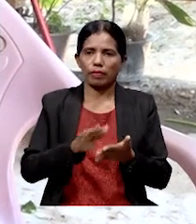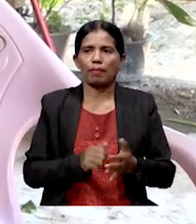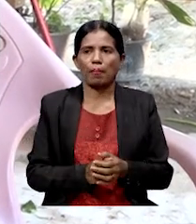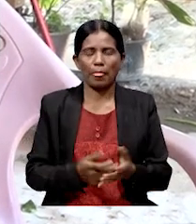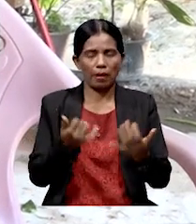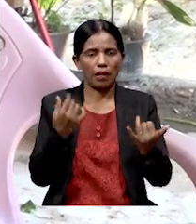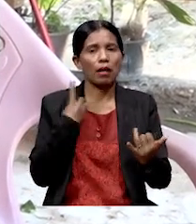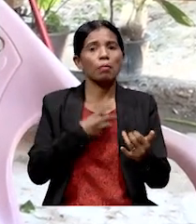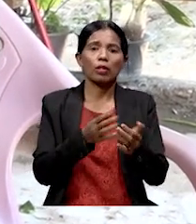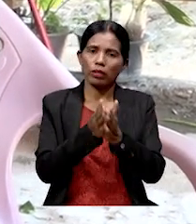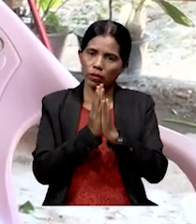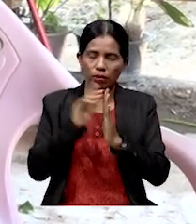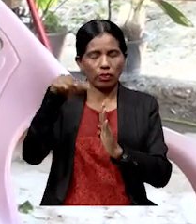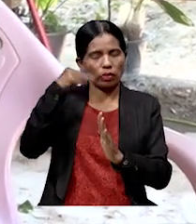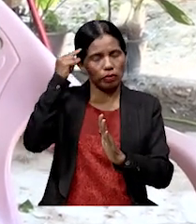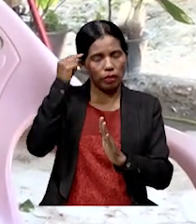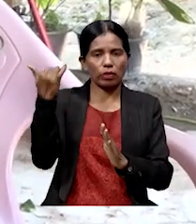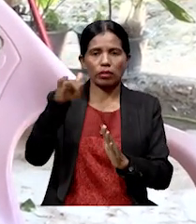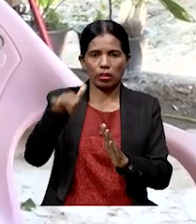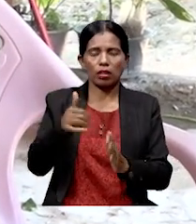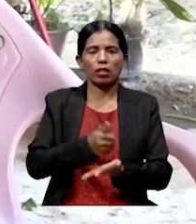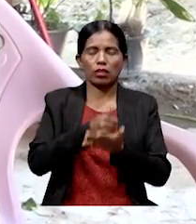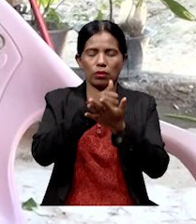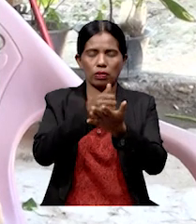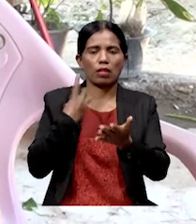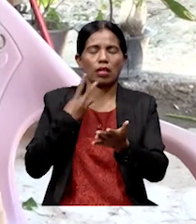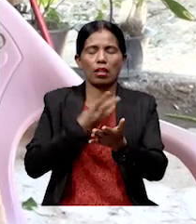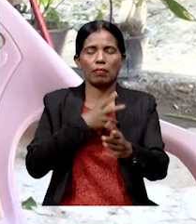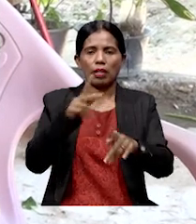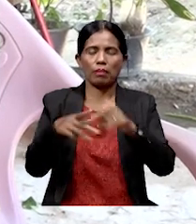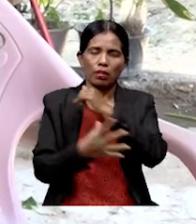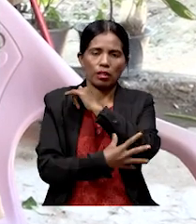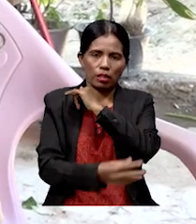ane ami husu bali ba governo sira tin tamata ami po kibit lak sira